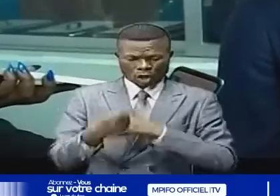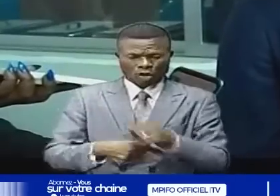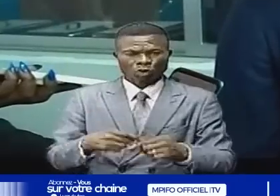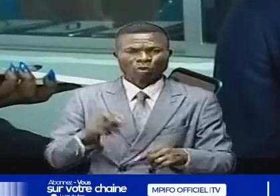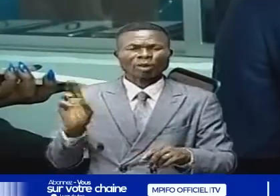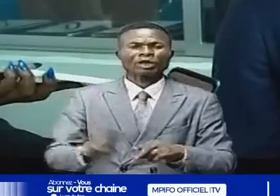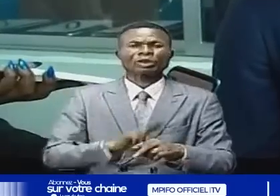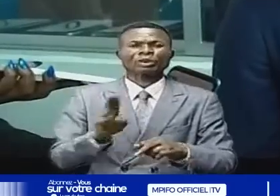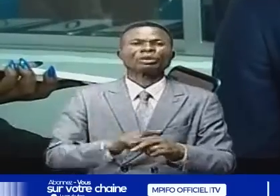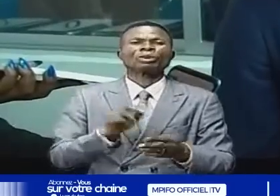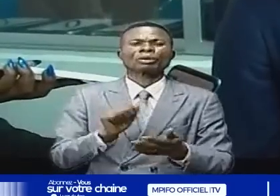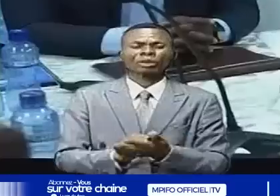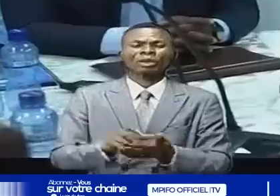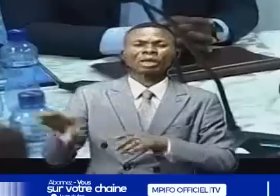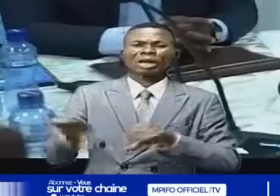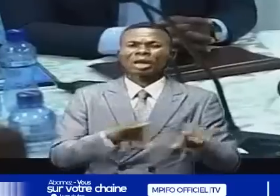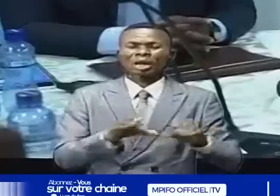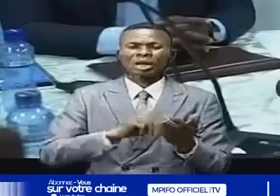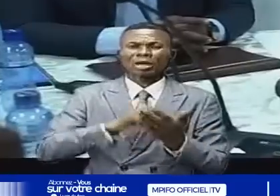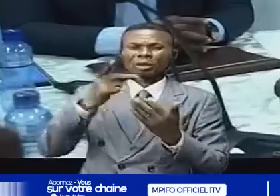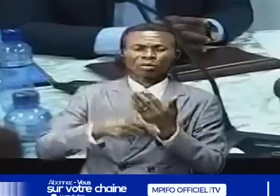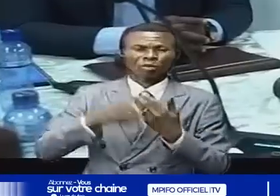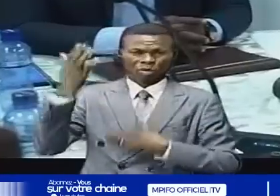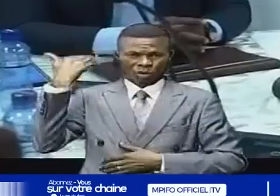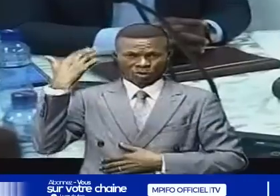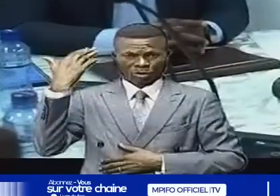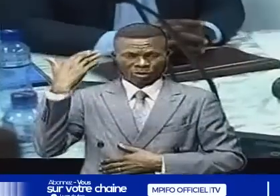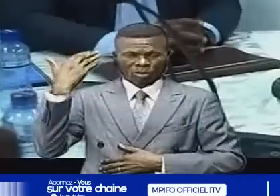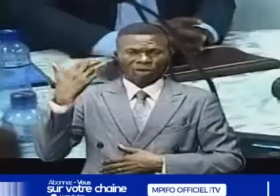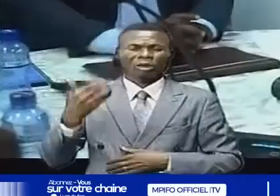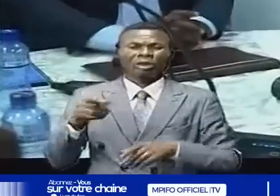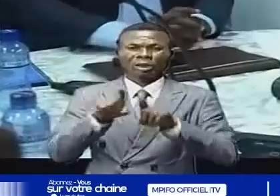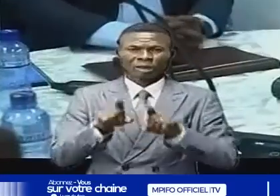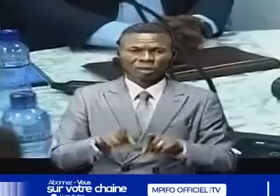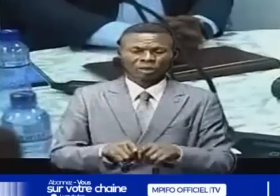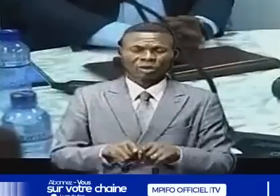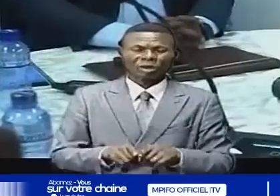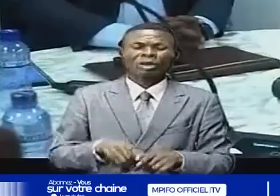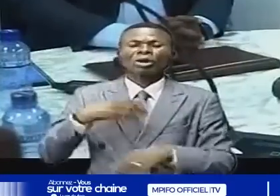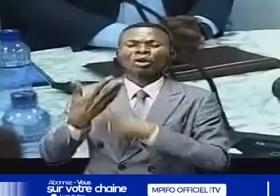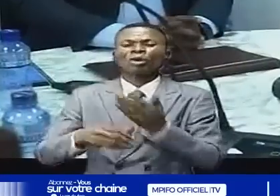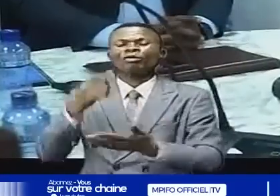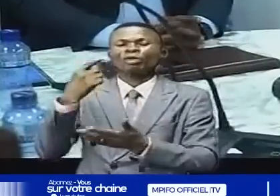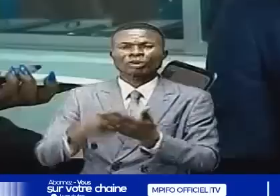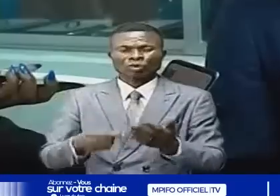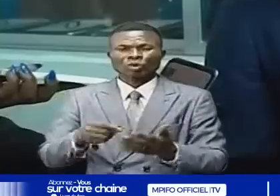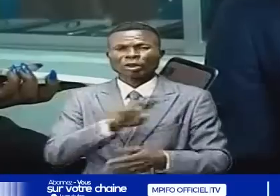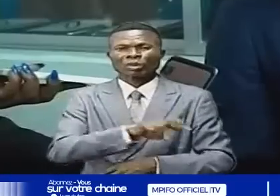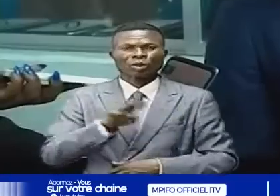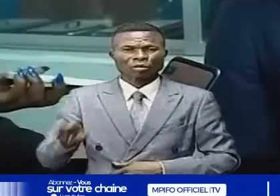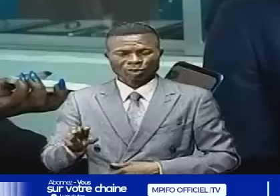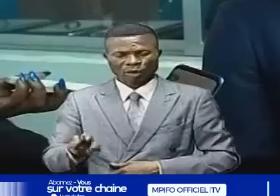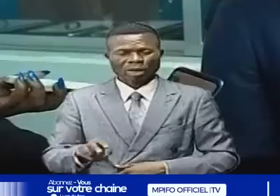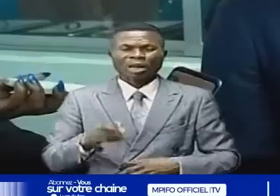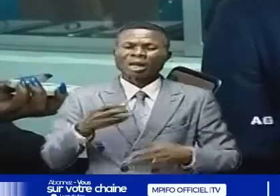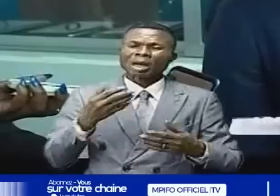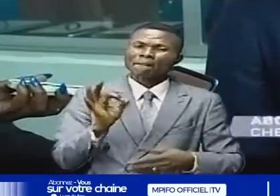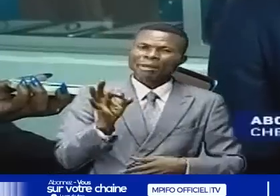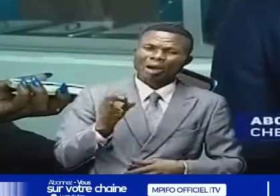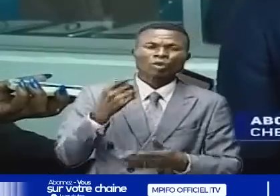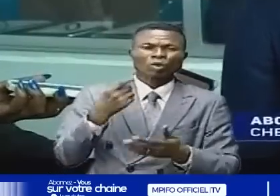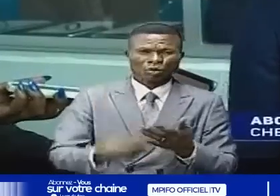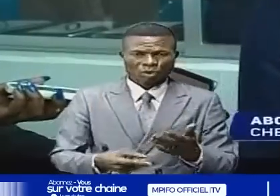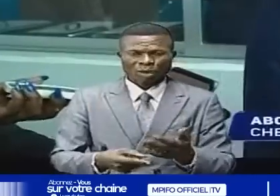rapport aux activités qui avaient été prévues sur ces deux années. Qu'est-ce qu'on a pu réaliser en 2022, qu'est-ce qu'on n'a pas pu réaliser, qu'on voudrait reporter